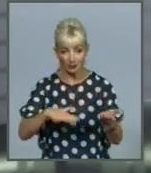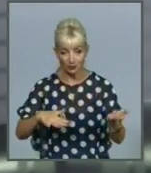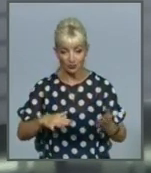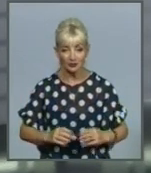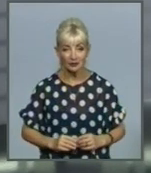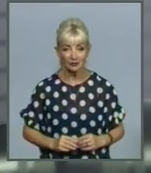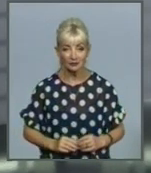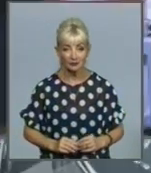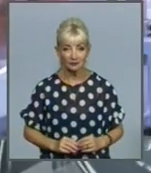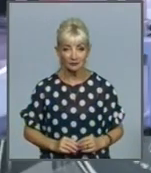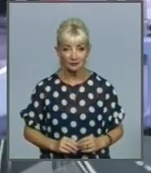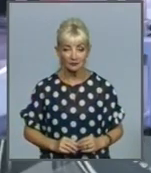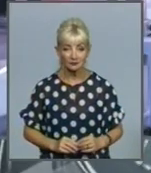выпуск.